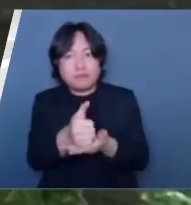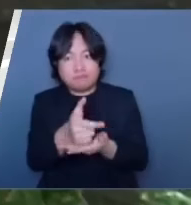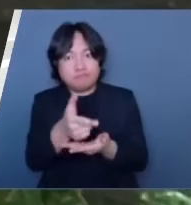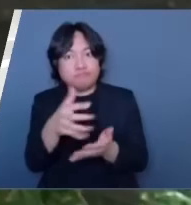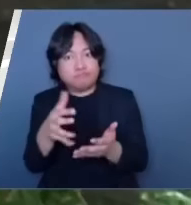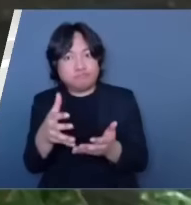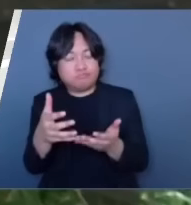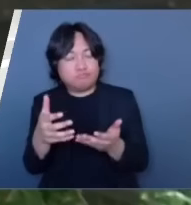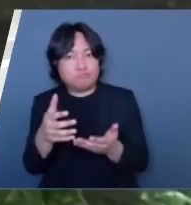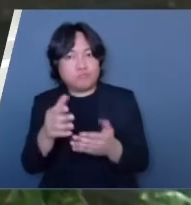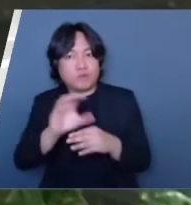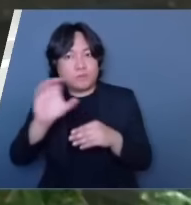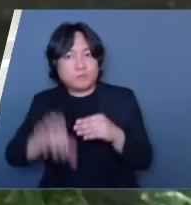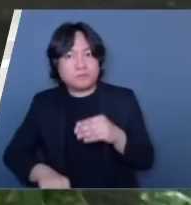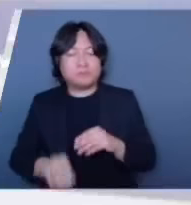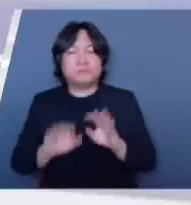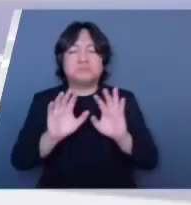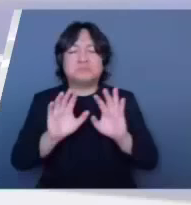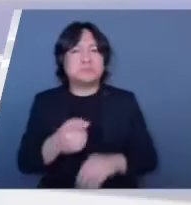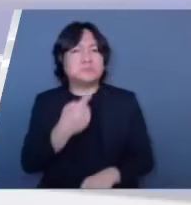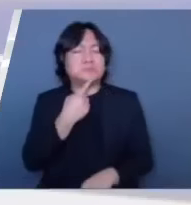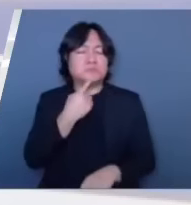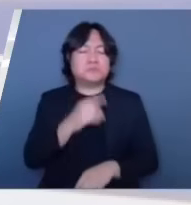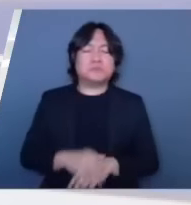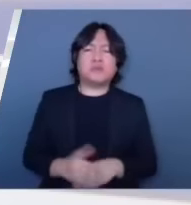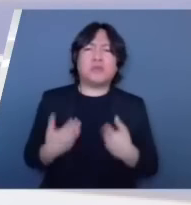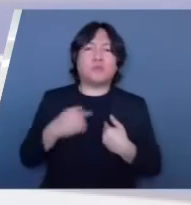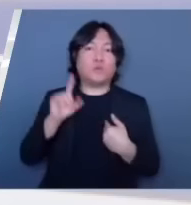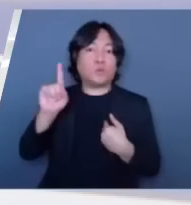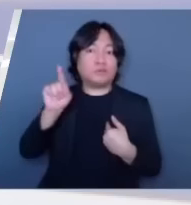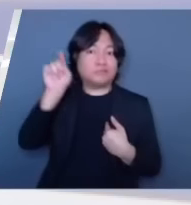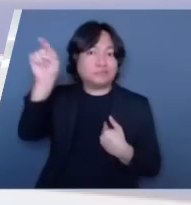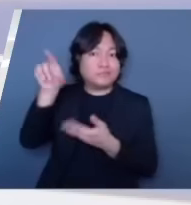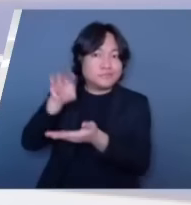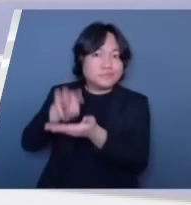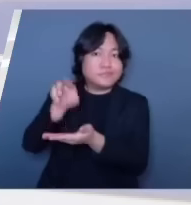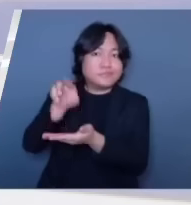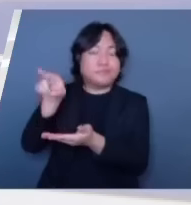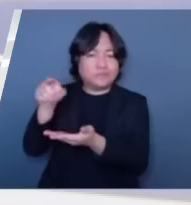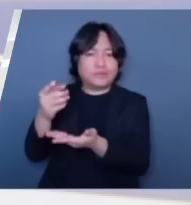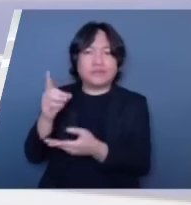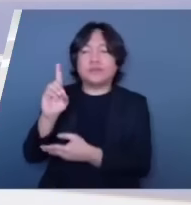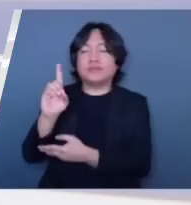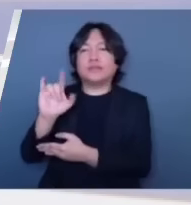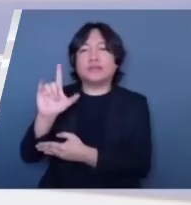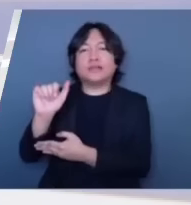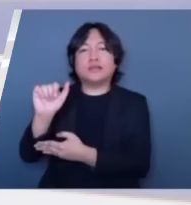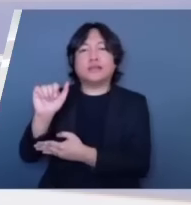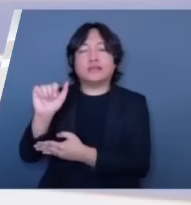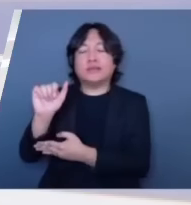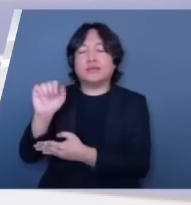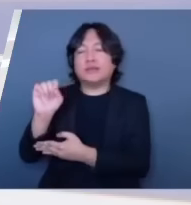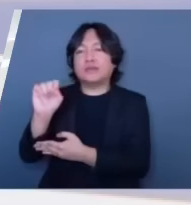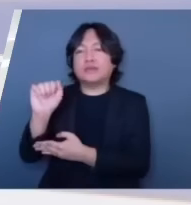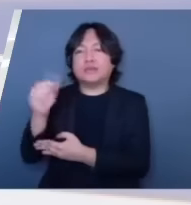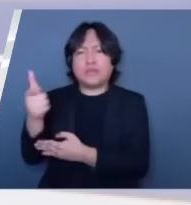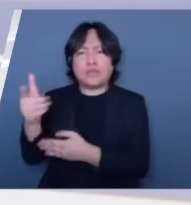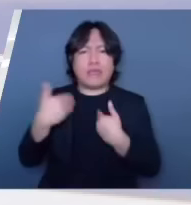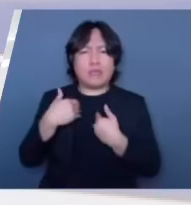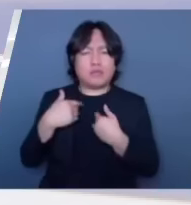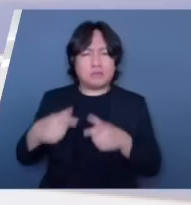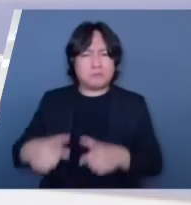PIA, merong isang lugar doon sa bayan, sa kabilang bayan ng Dilasag na merong malaking poste na nakaharang